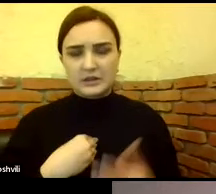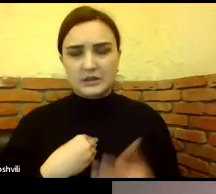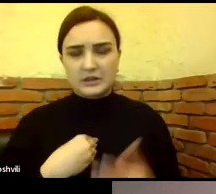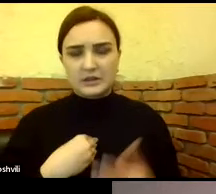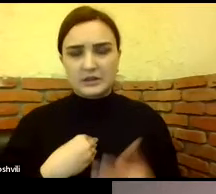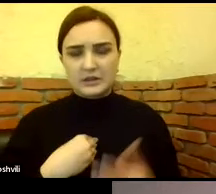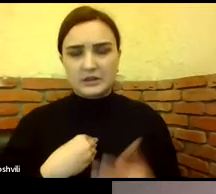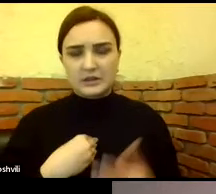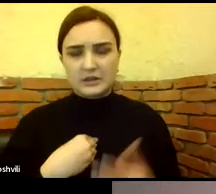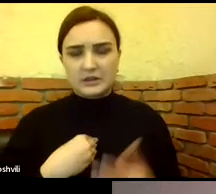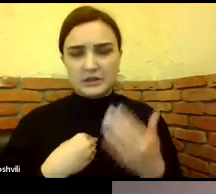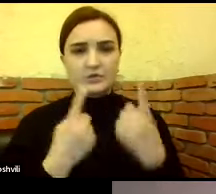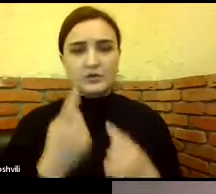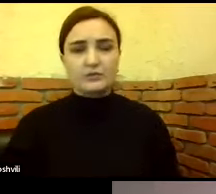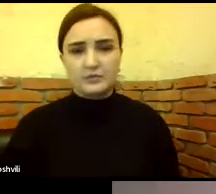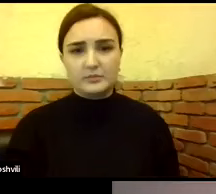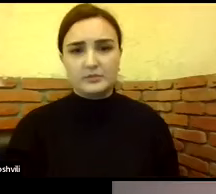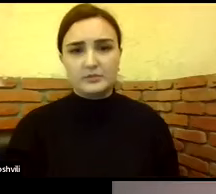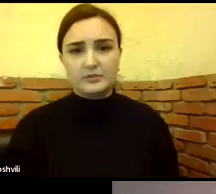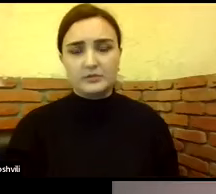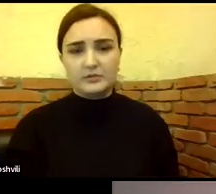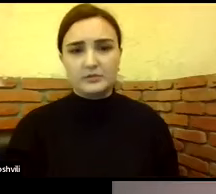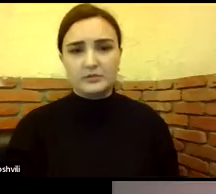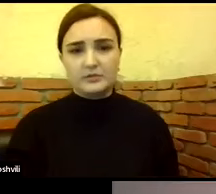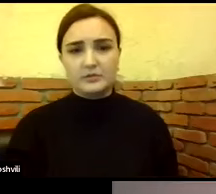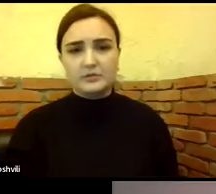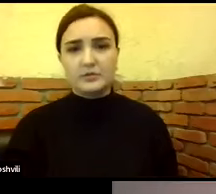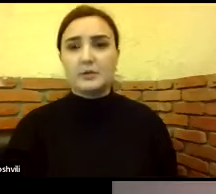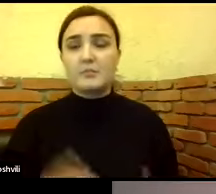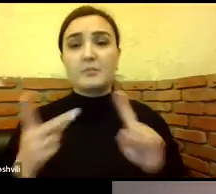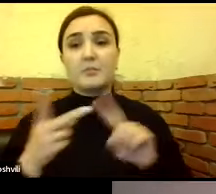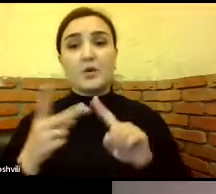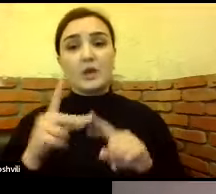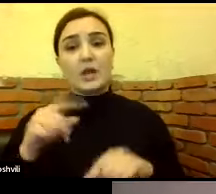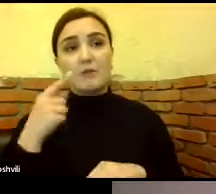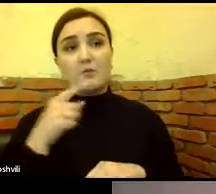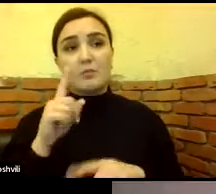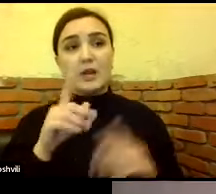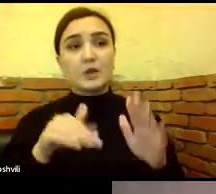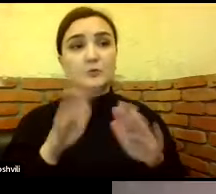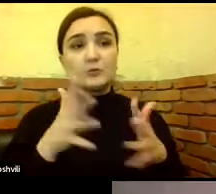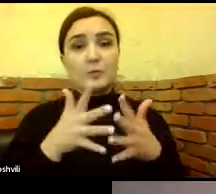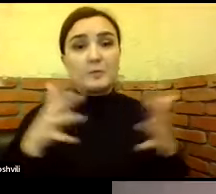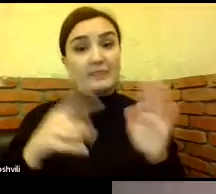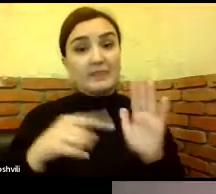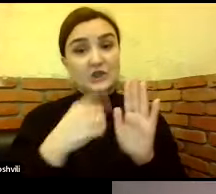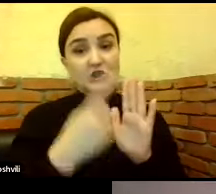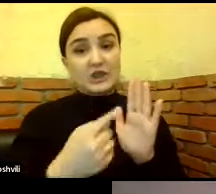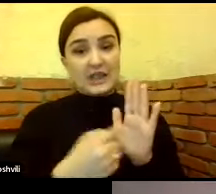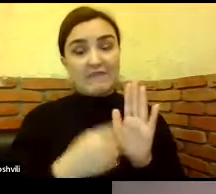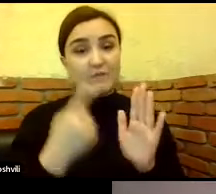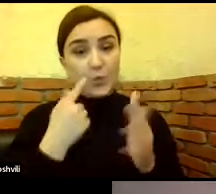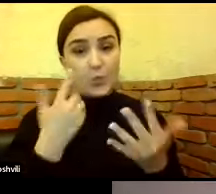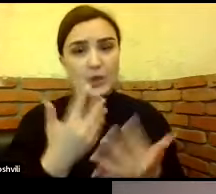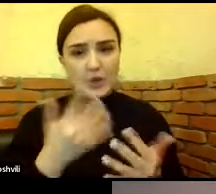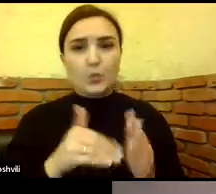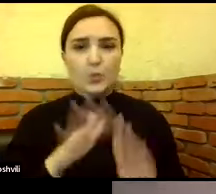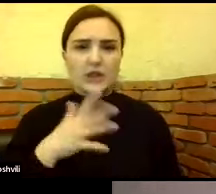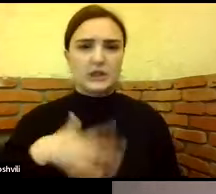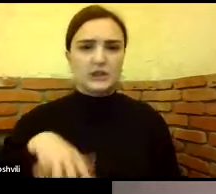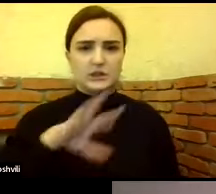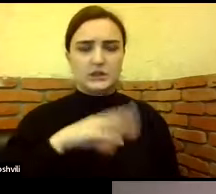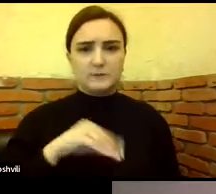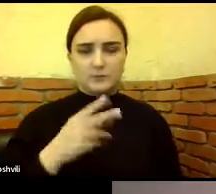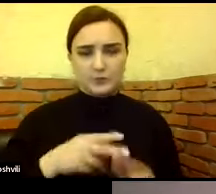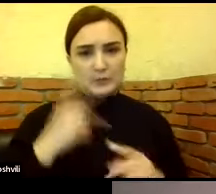მეორე ამბობს, რომ იცი რა, რაც უფრო მეტ კითხვას დაგუსვამენ, თუნდაც უხერხულს, მით უფრო უკეთეს ჩვენთვის, იმიტომ რომ ამით ინფორმაცია ვრცელდება. მე